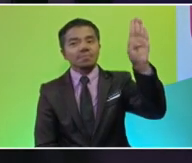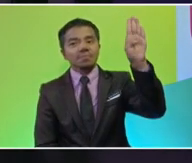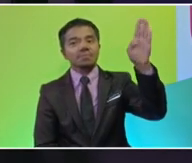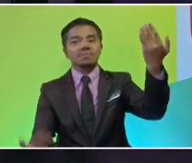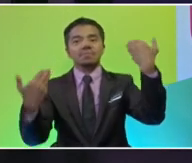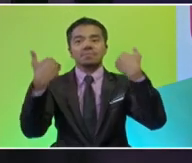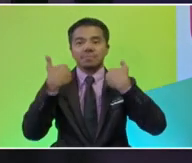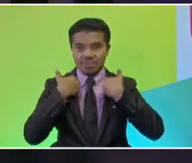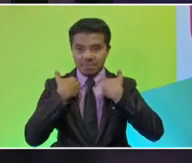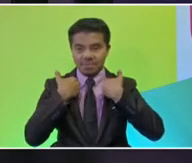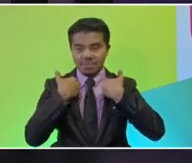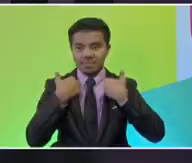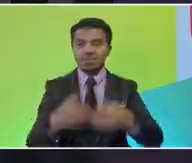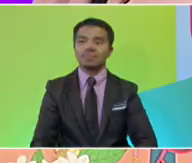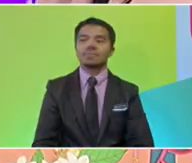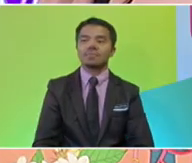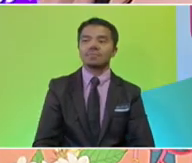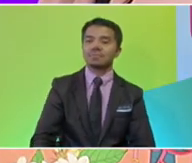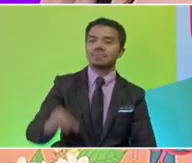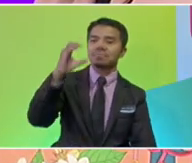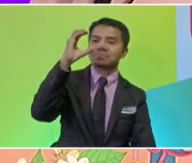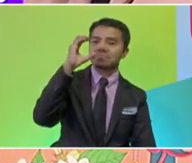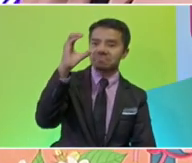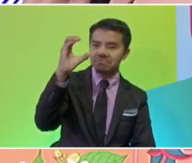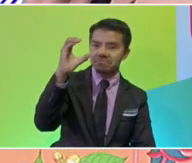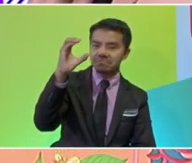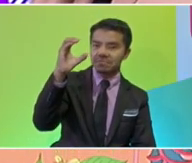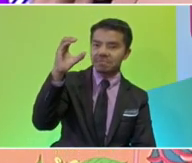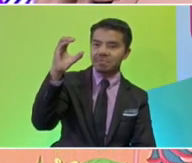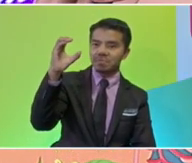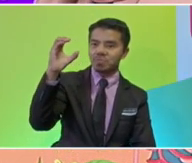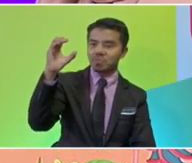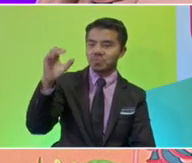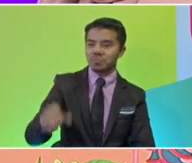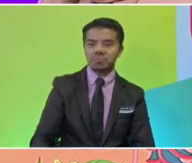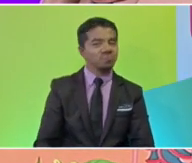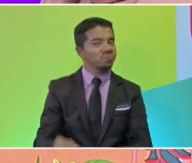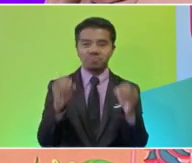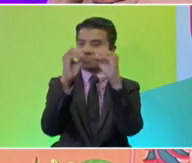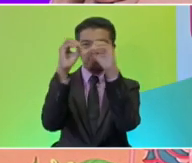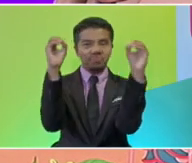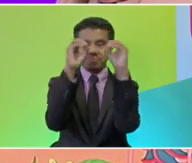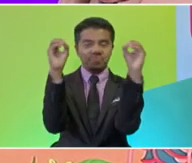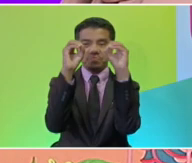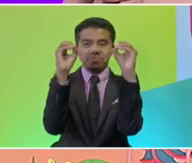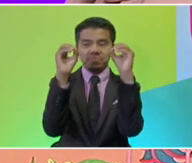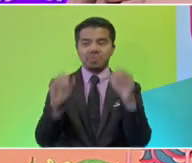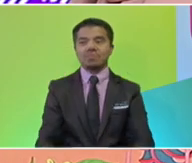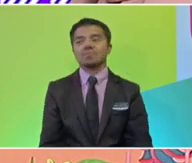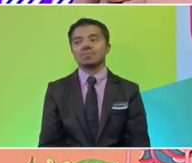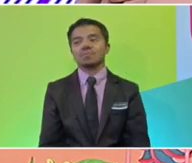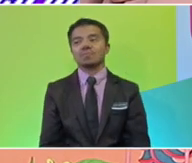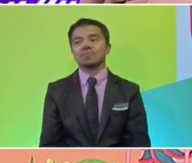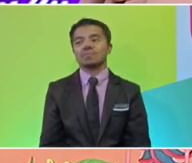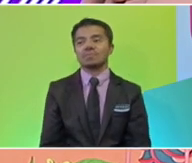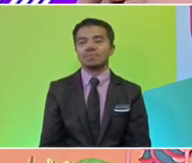tadi kita lakukan di ada bayang-bayang untuk si tidak berhasil sebab